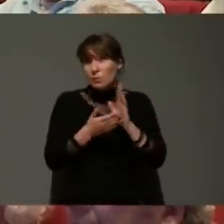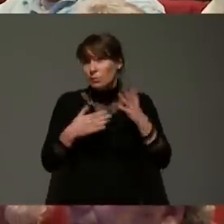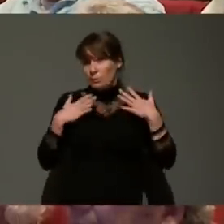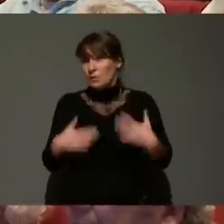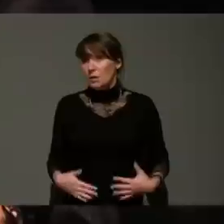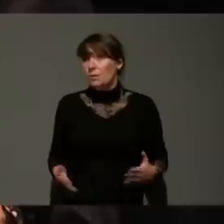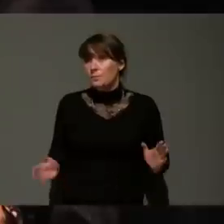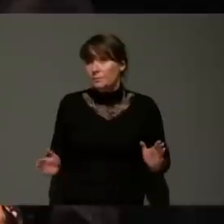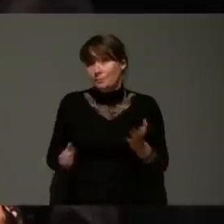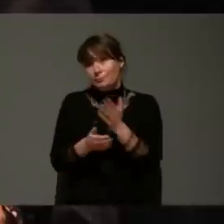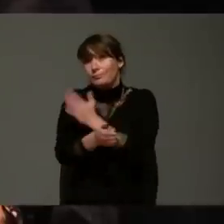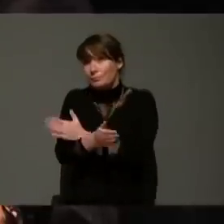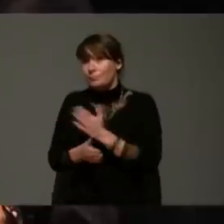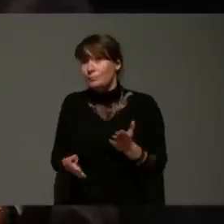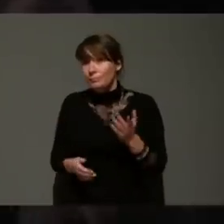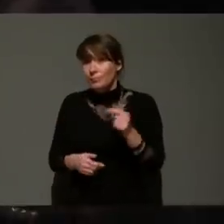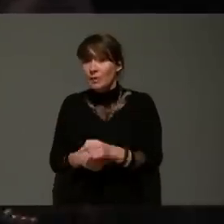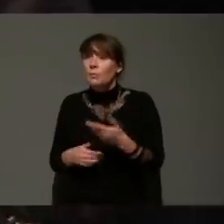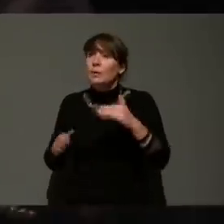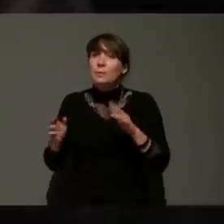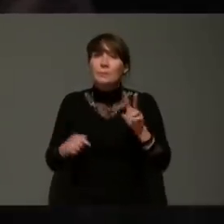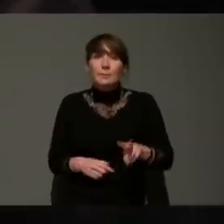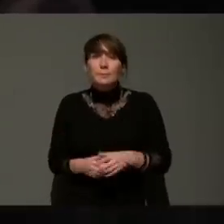physique, mais quand vous dites, enfin,